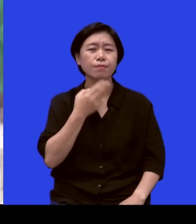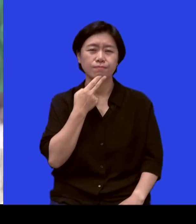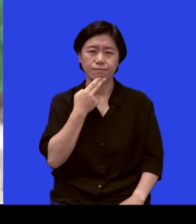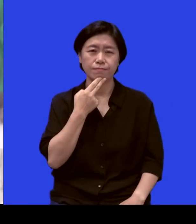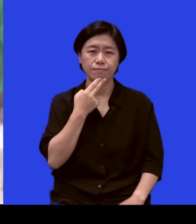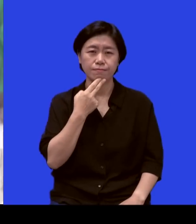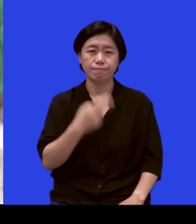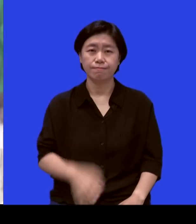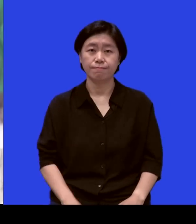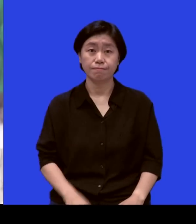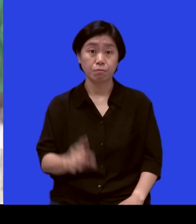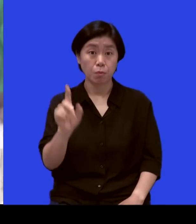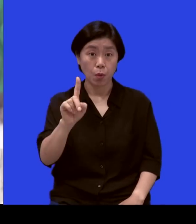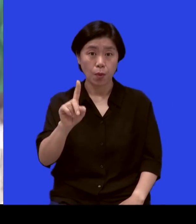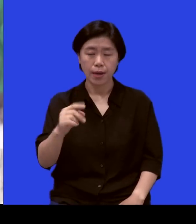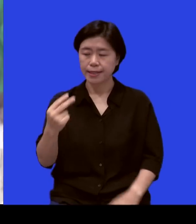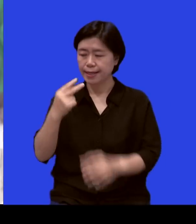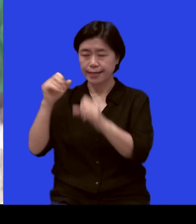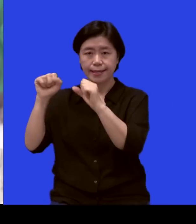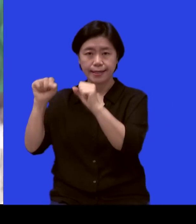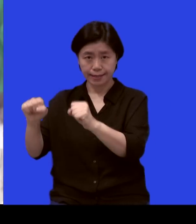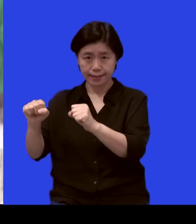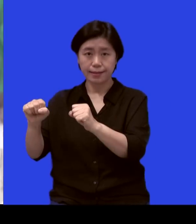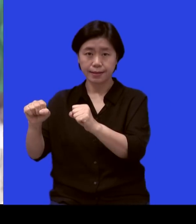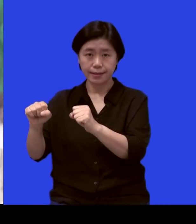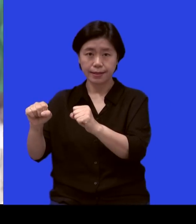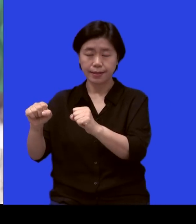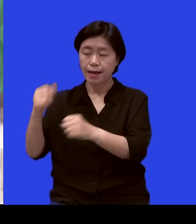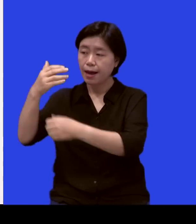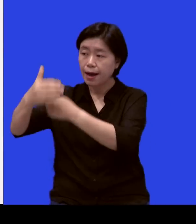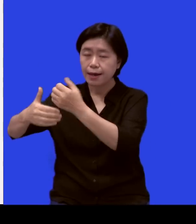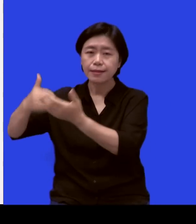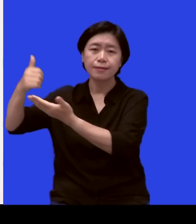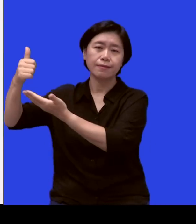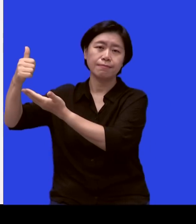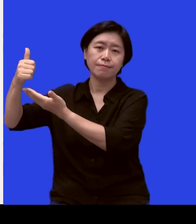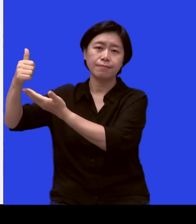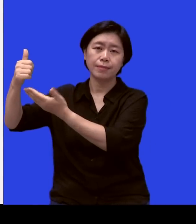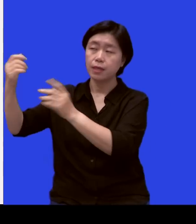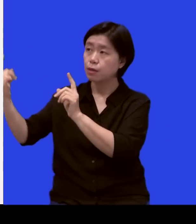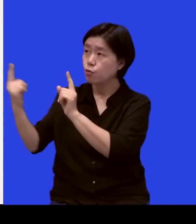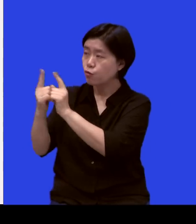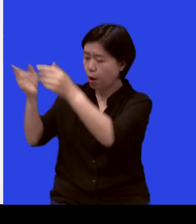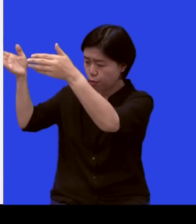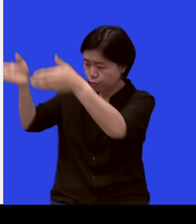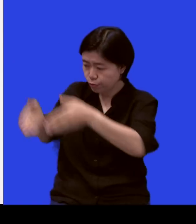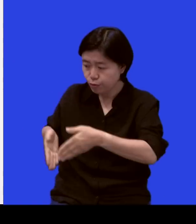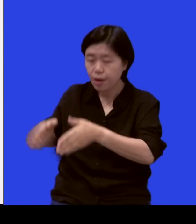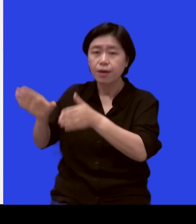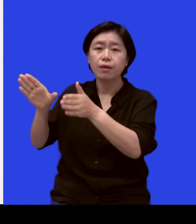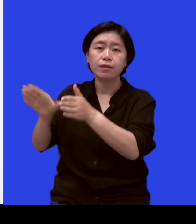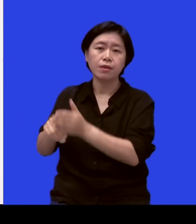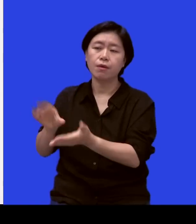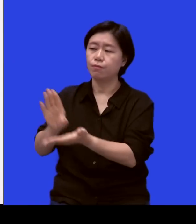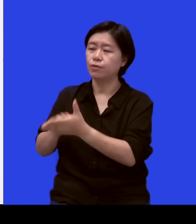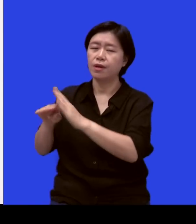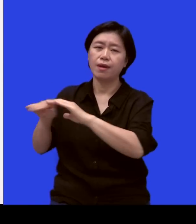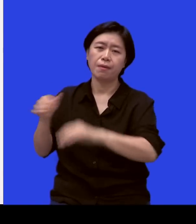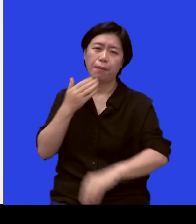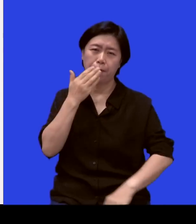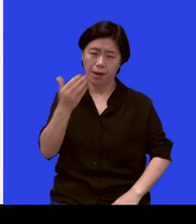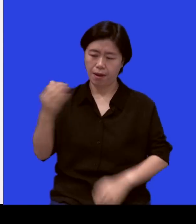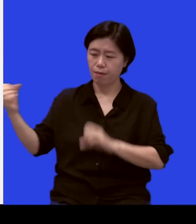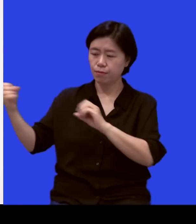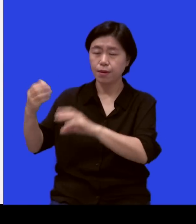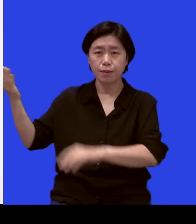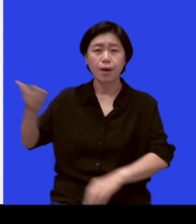그러니까 바로 살아계신 성삼위 하나님, 그분을 직접적으로 만났을 때야 문제가 풀리고 답이